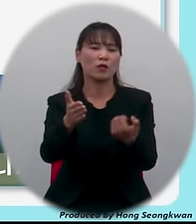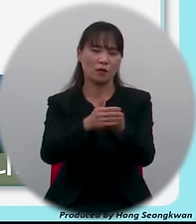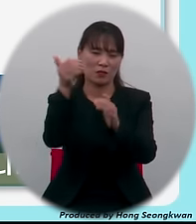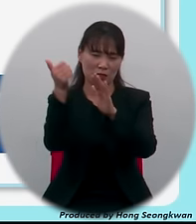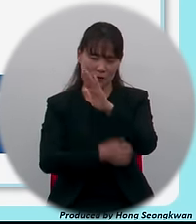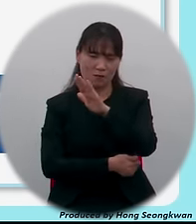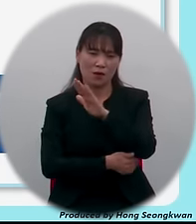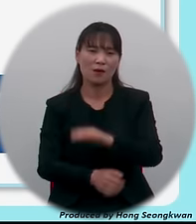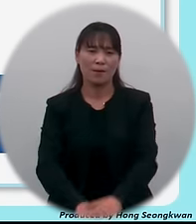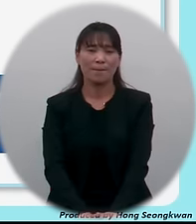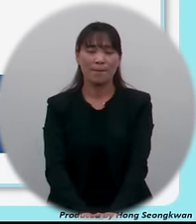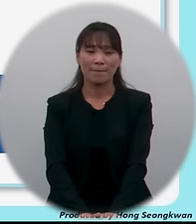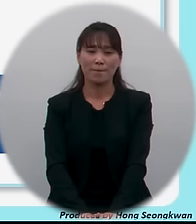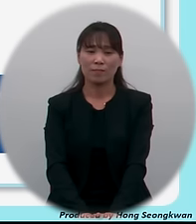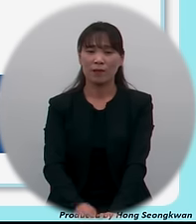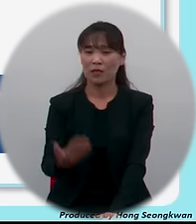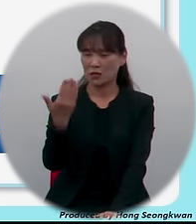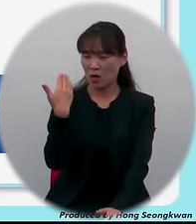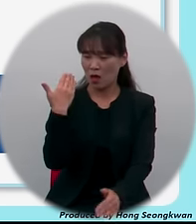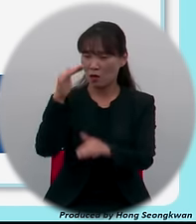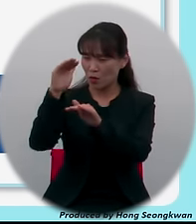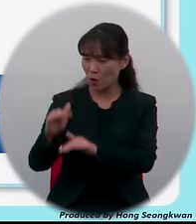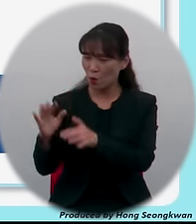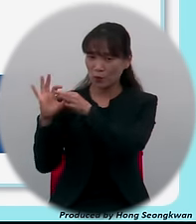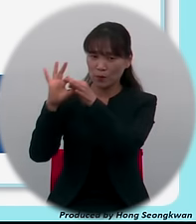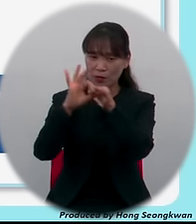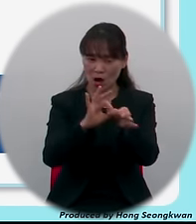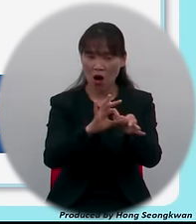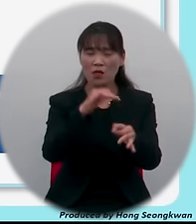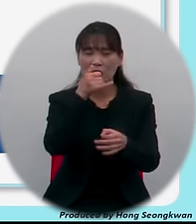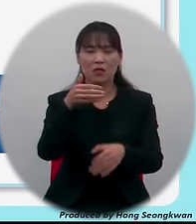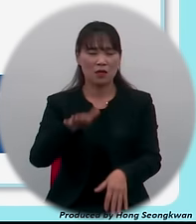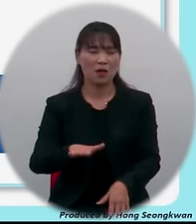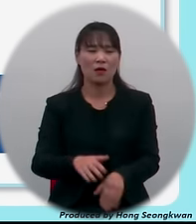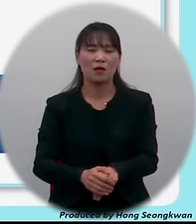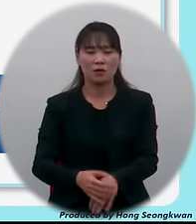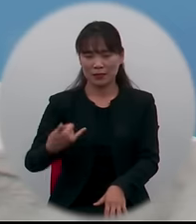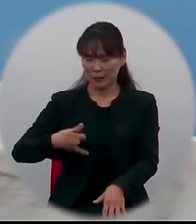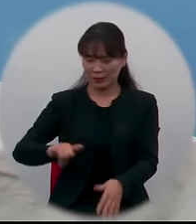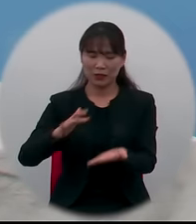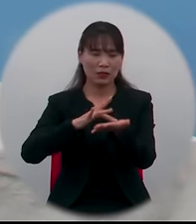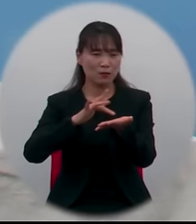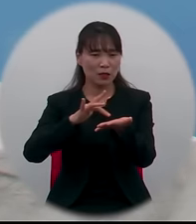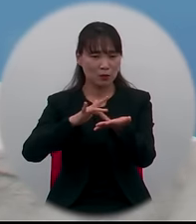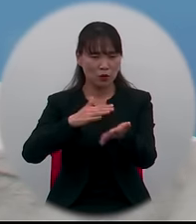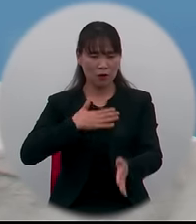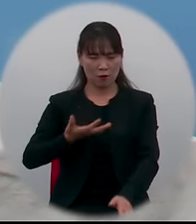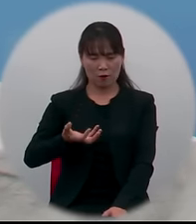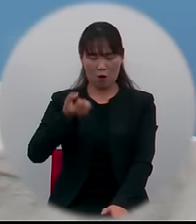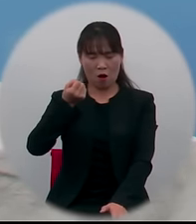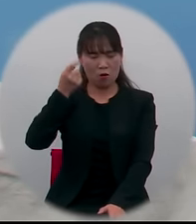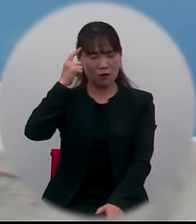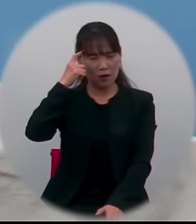많습니다 아까 전에 말씀드렸던 내용과 연결이 되는데 아이들이 스마트폰이 자기 재산이라고 생각하는 순간